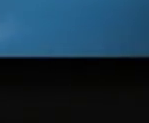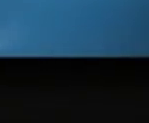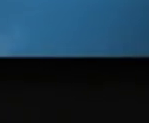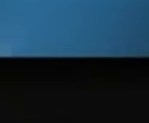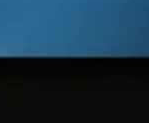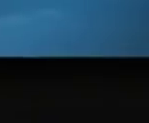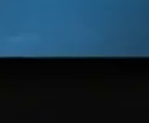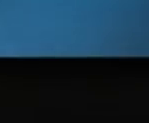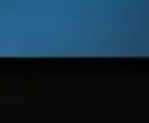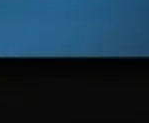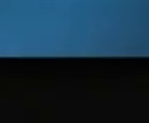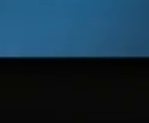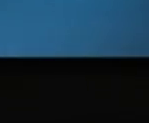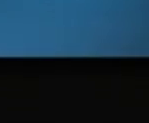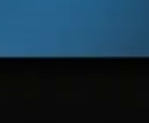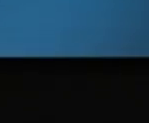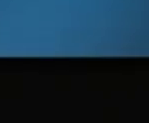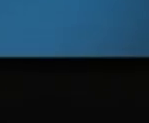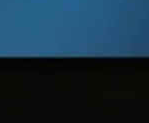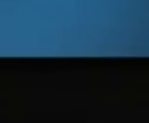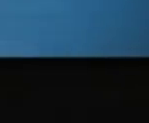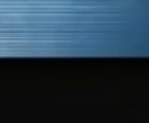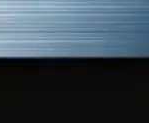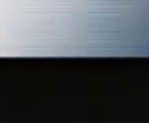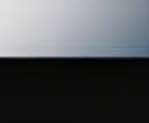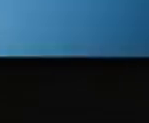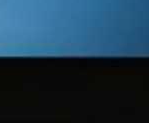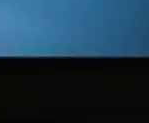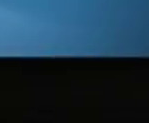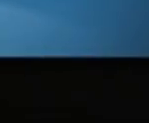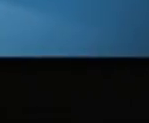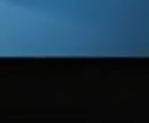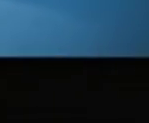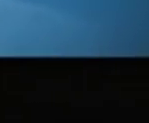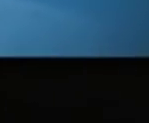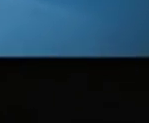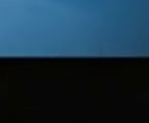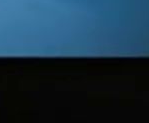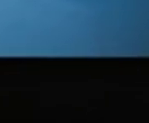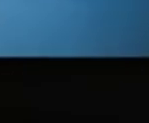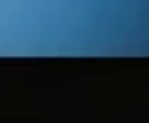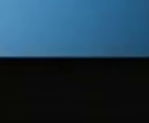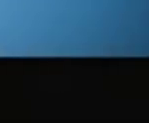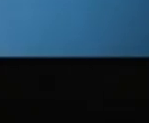kipindi cha maswali na majibu kimefikia